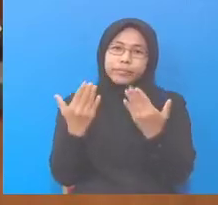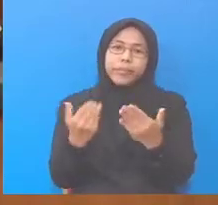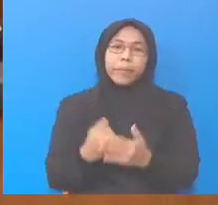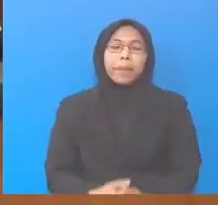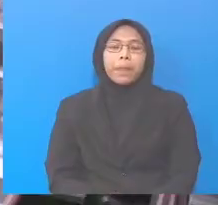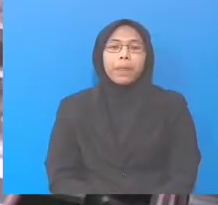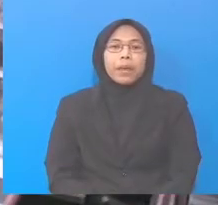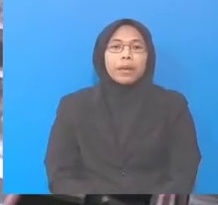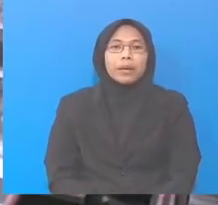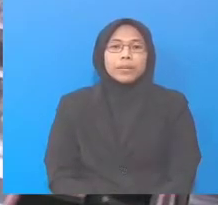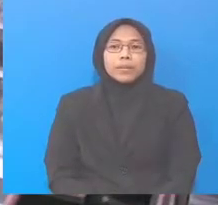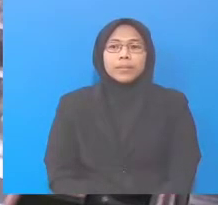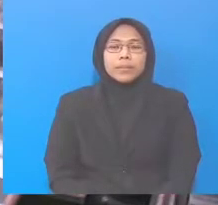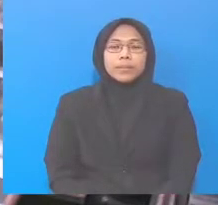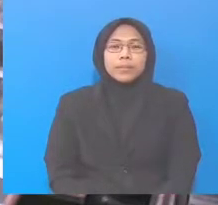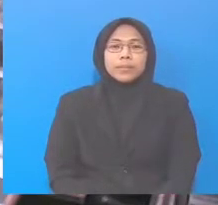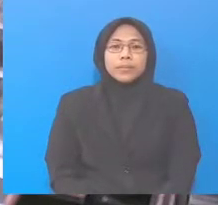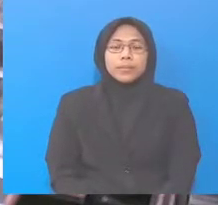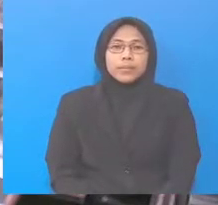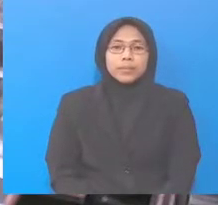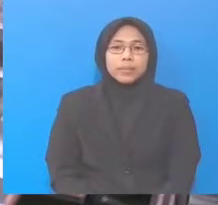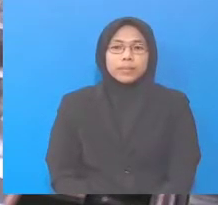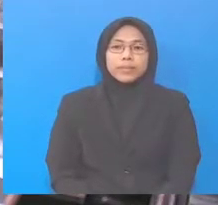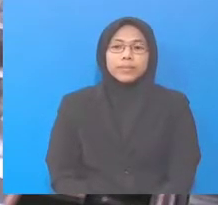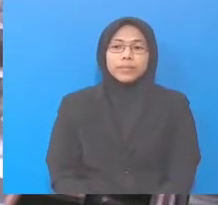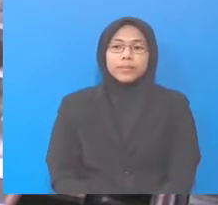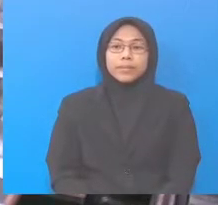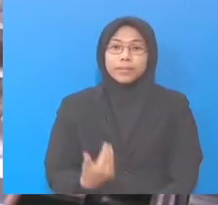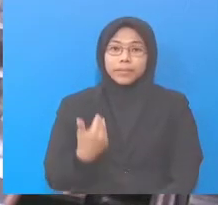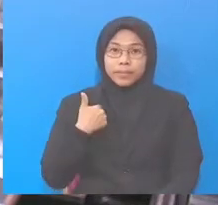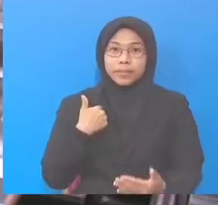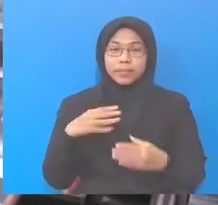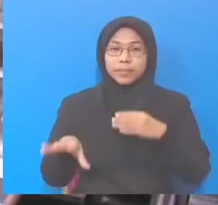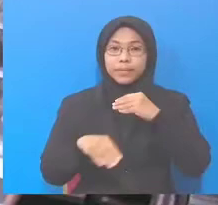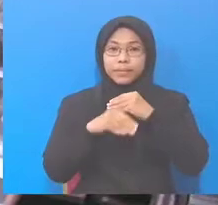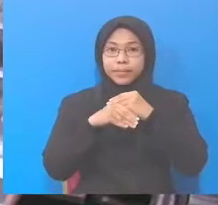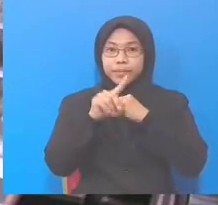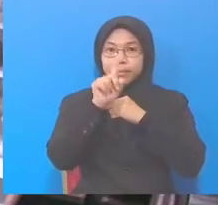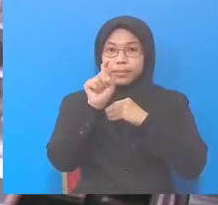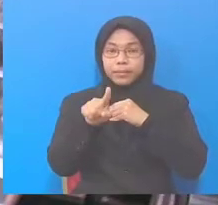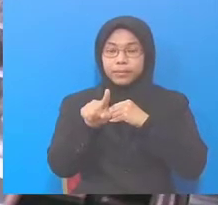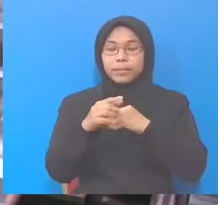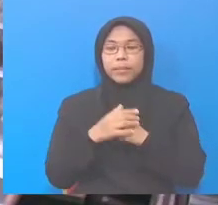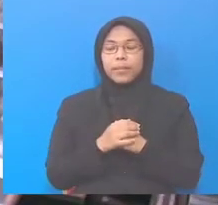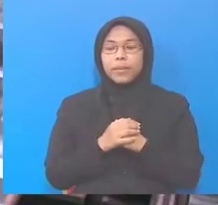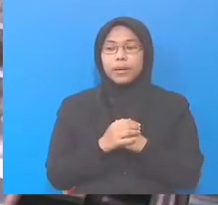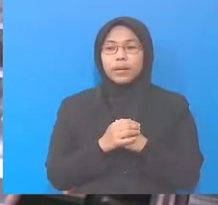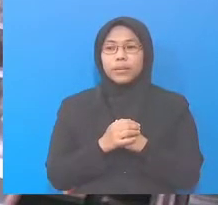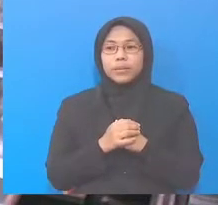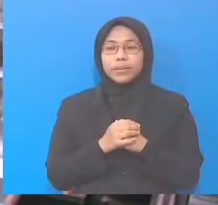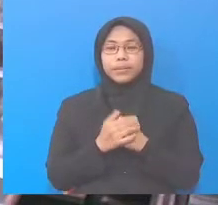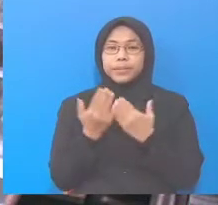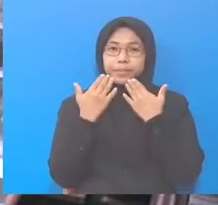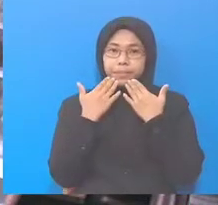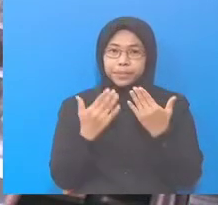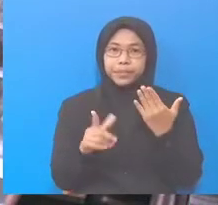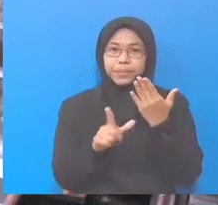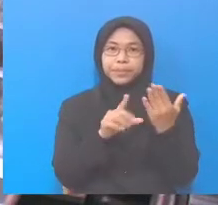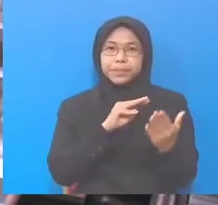Terima kasih. Tuan Ibu Tua, ada soalan tambahan? Terima kasih, Timbalan